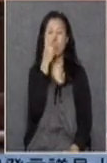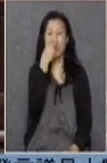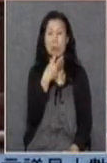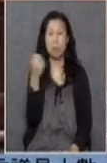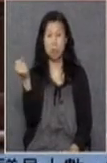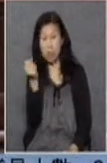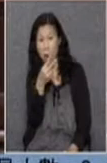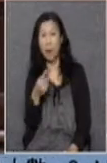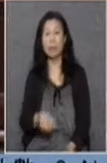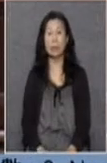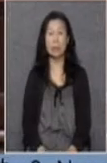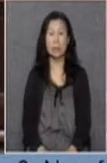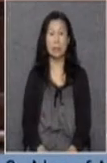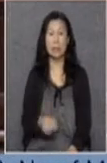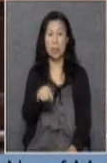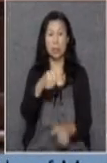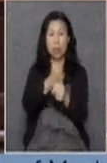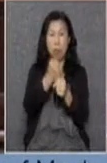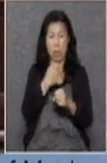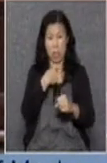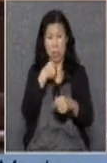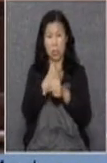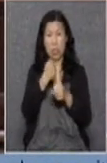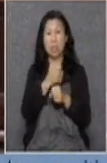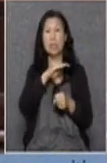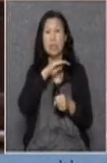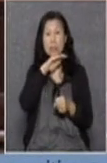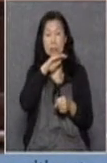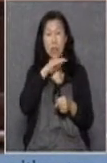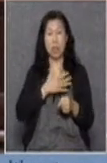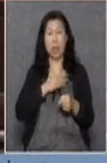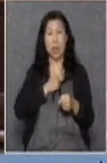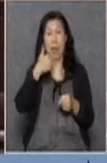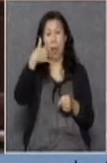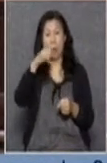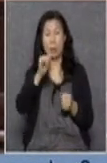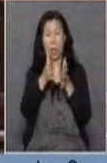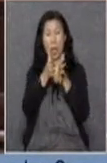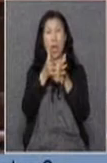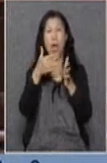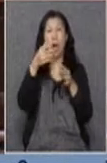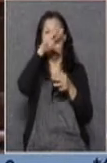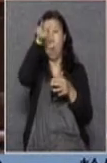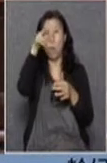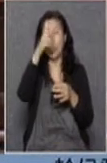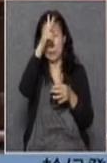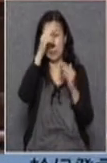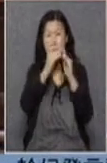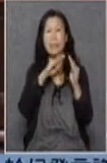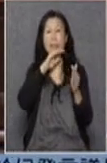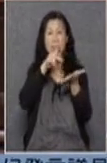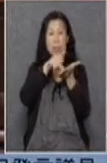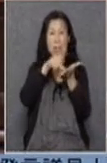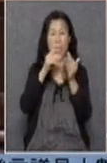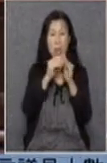呢落到行动呢，等住上楼，等住租楼，等住买